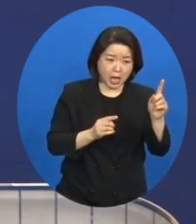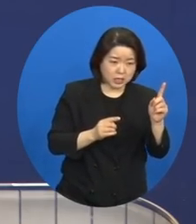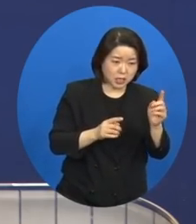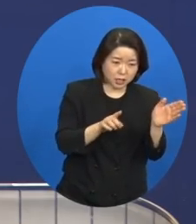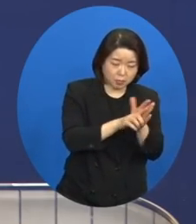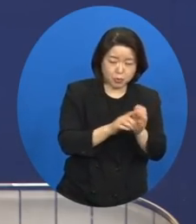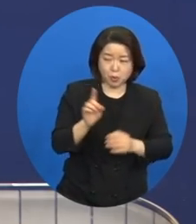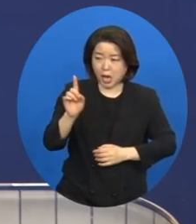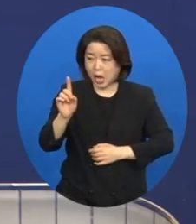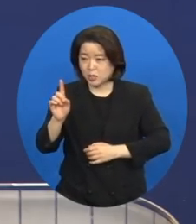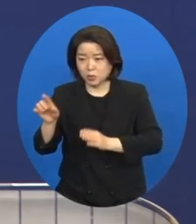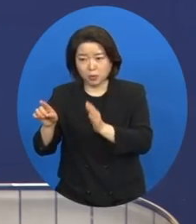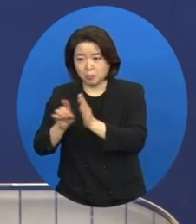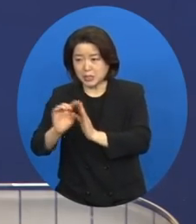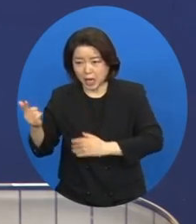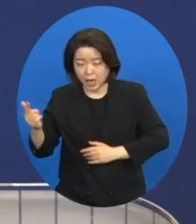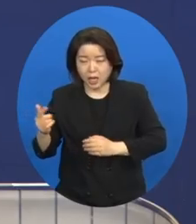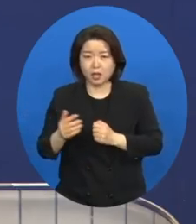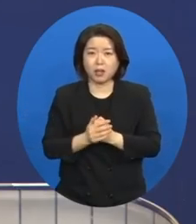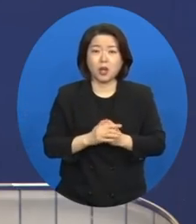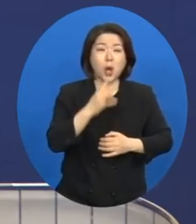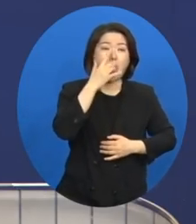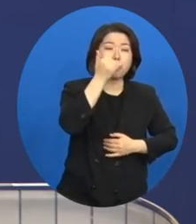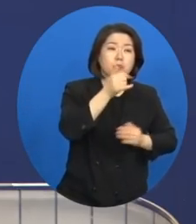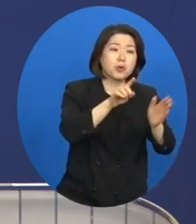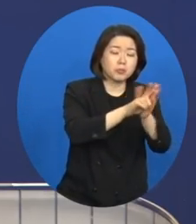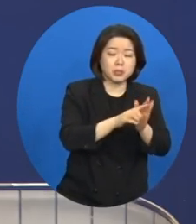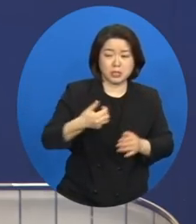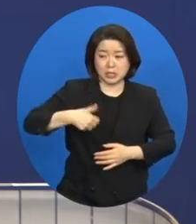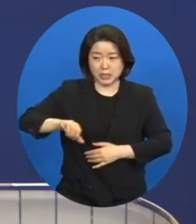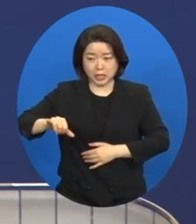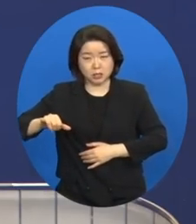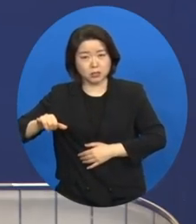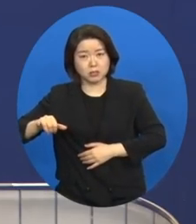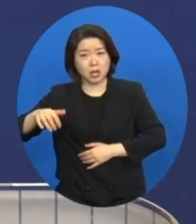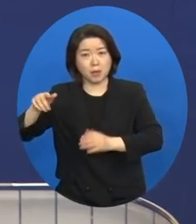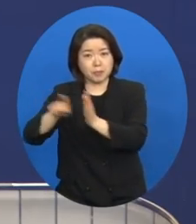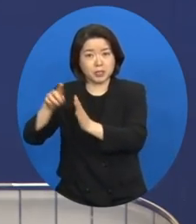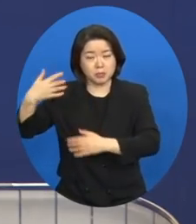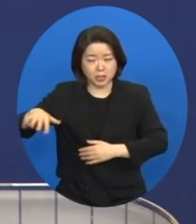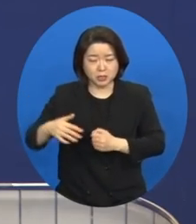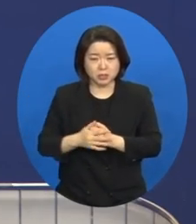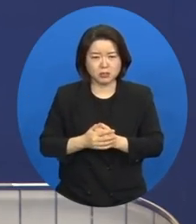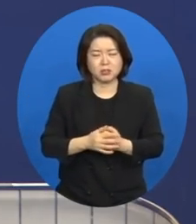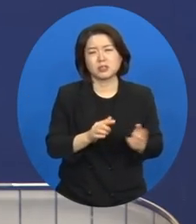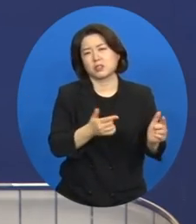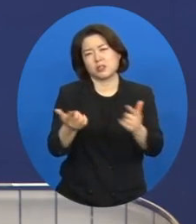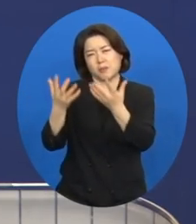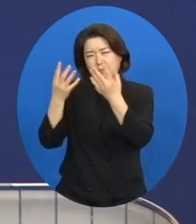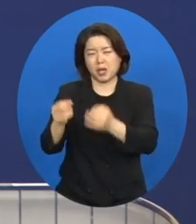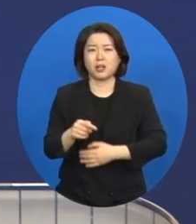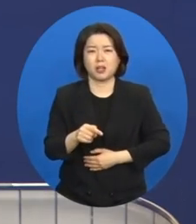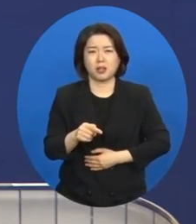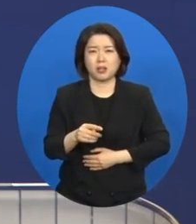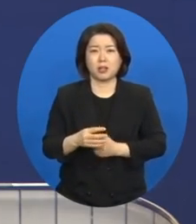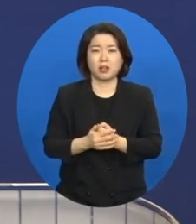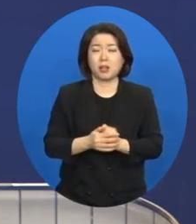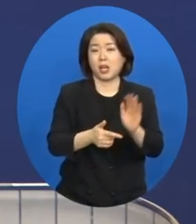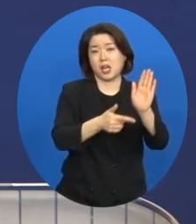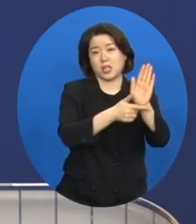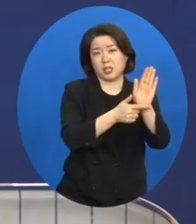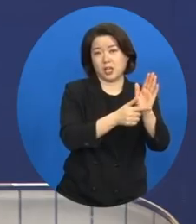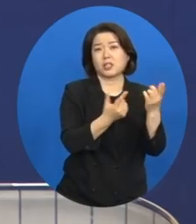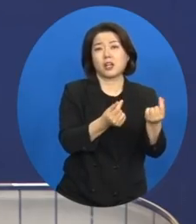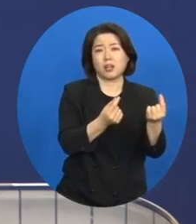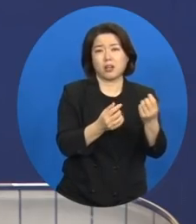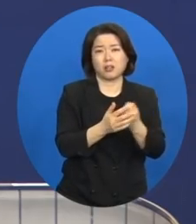믿지 않는 배우자, 부모는 믿는데 자녀들은 믿지 않는 얼마나 그런 가정들이 많은지 모릅니다. 나다넬 같은